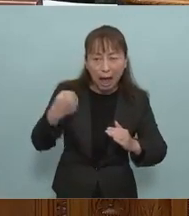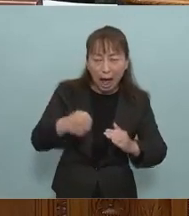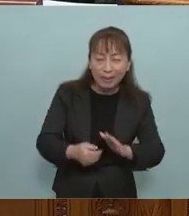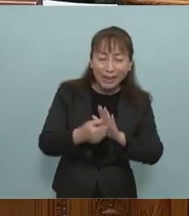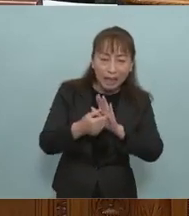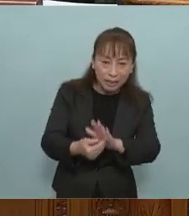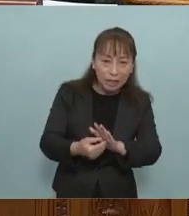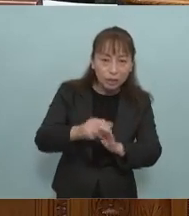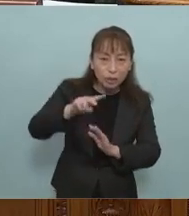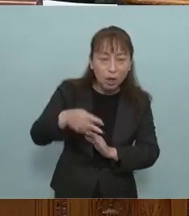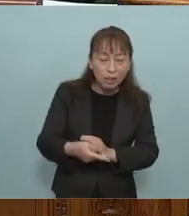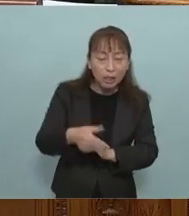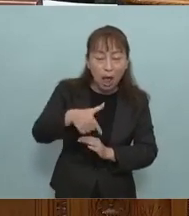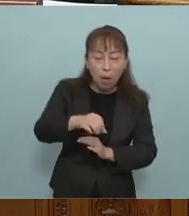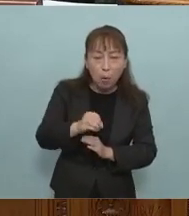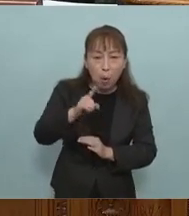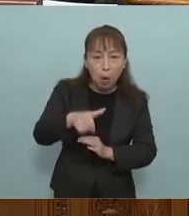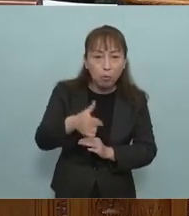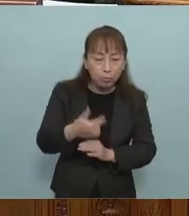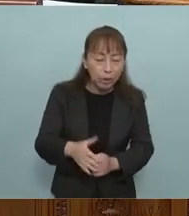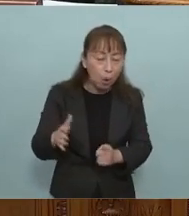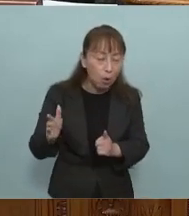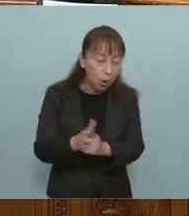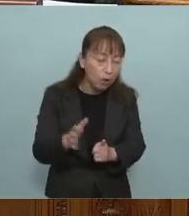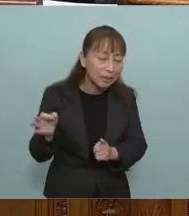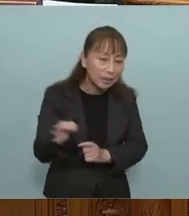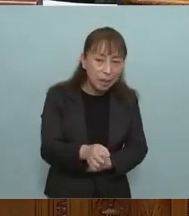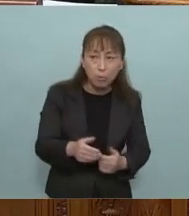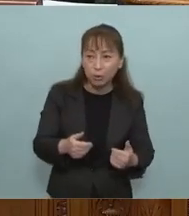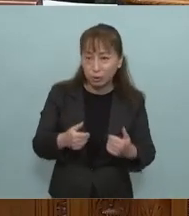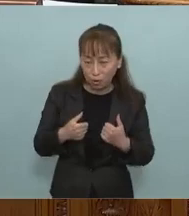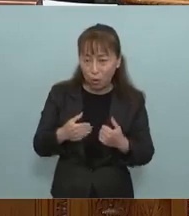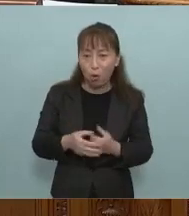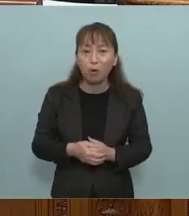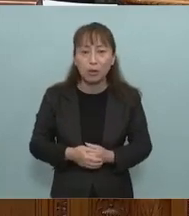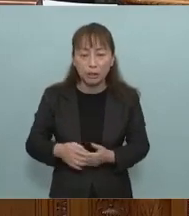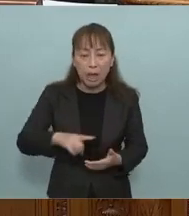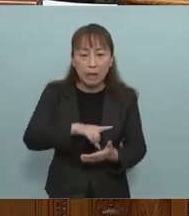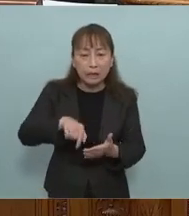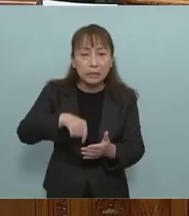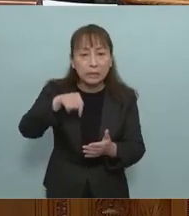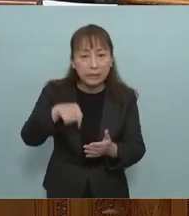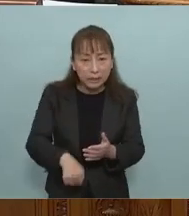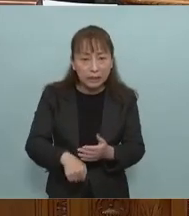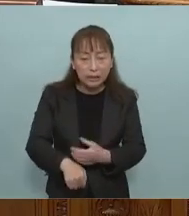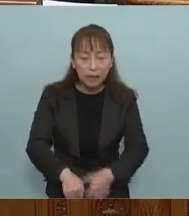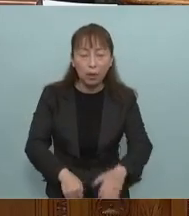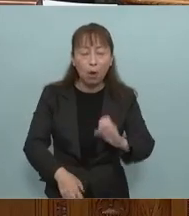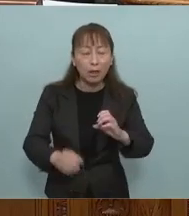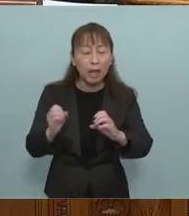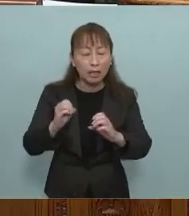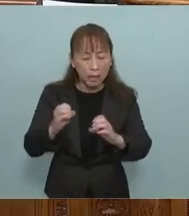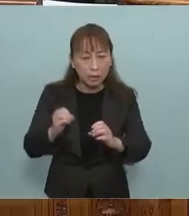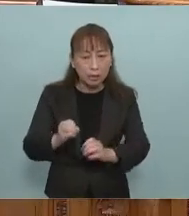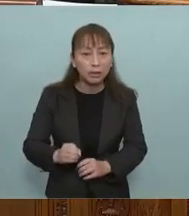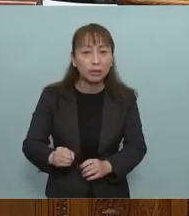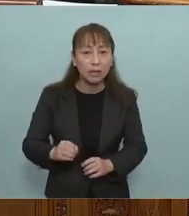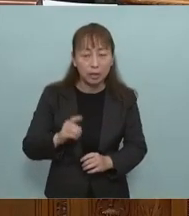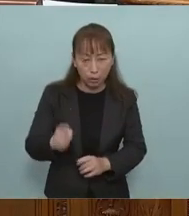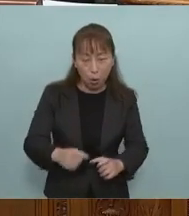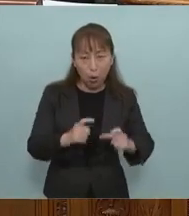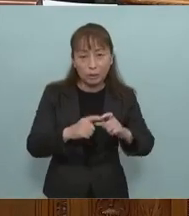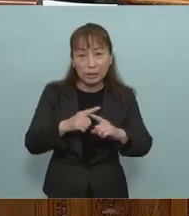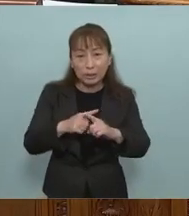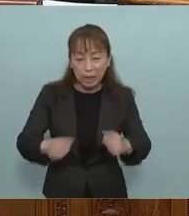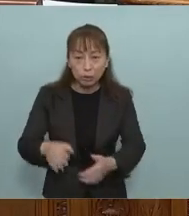も重要であります。地域、ライフスタイルの脱炭素化を含む GX 投資について、総理の答弁を